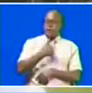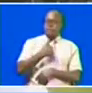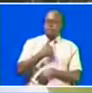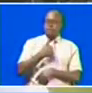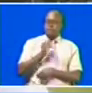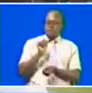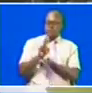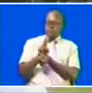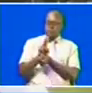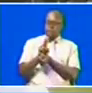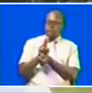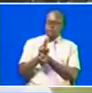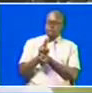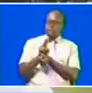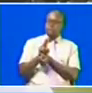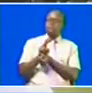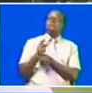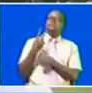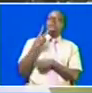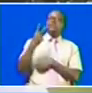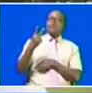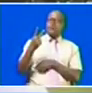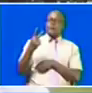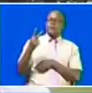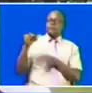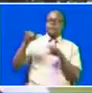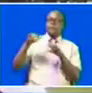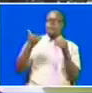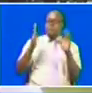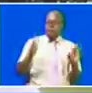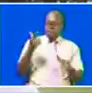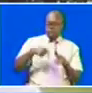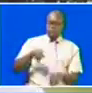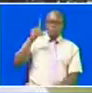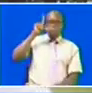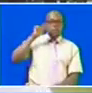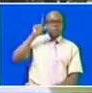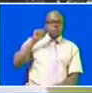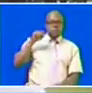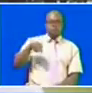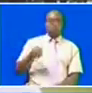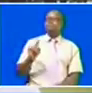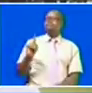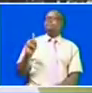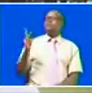attracts up to a number of 200 players from all over the coast province and some guests from our country,